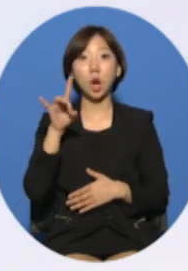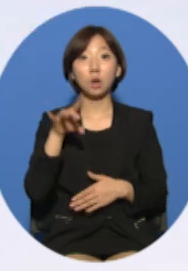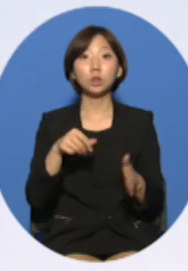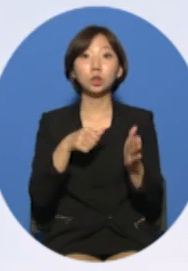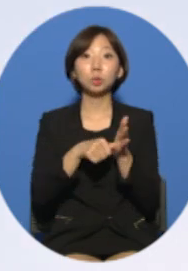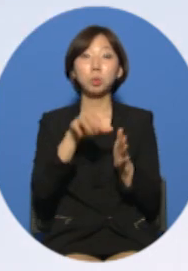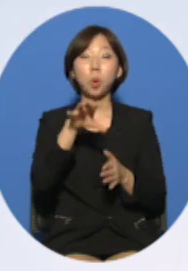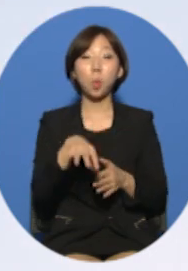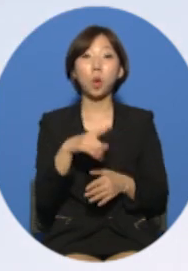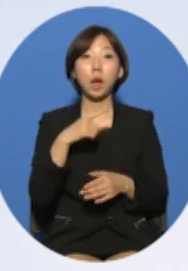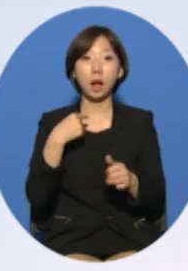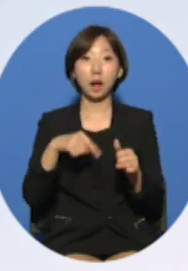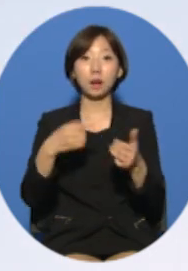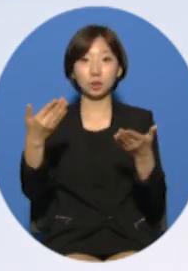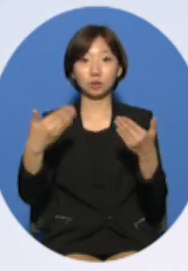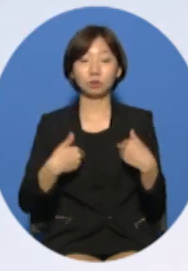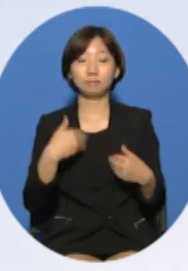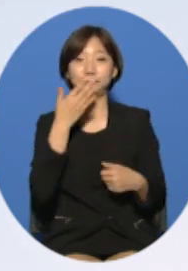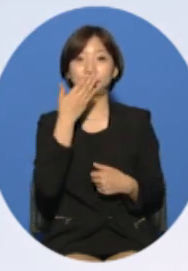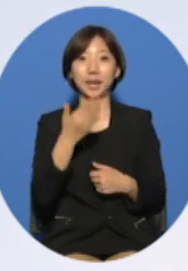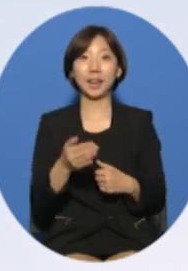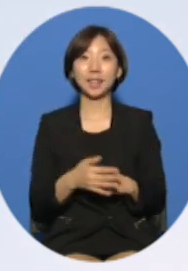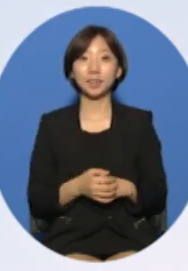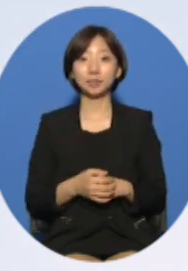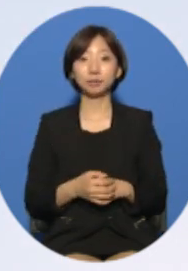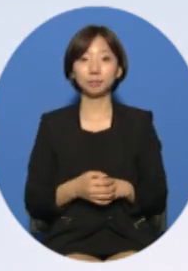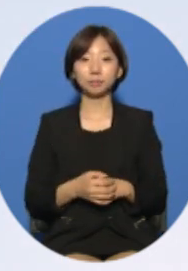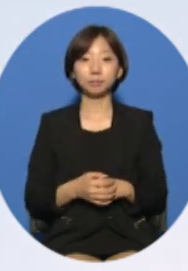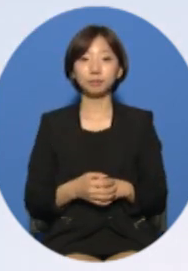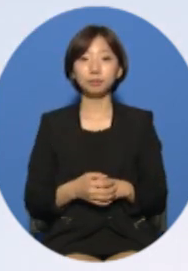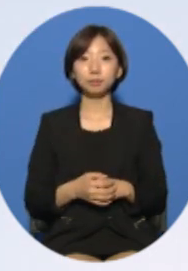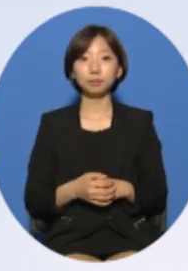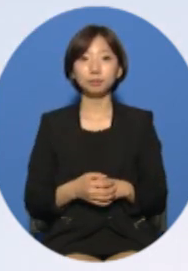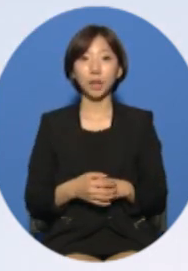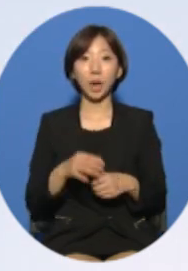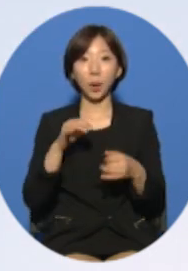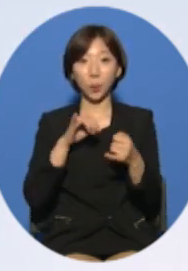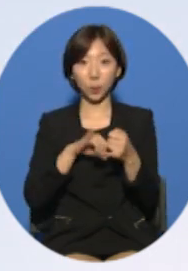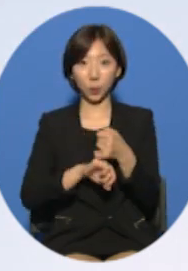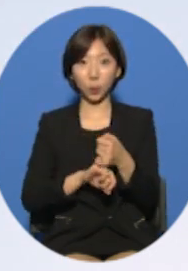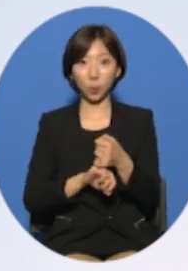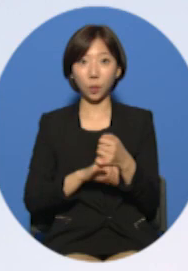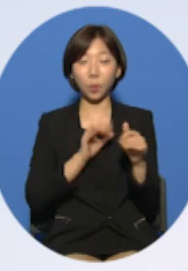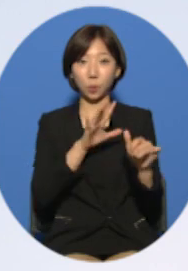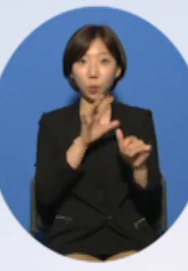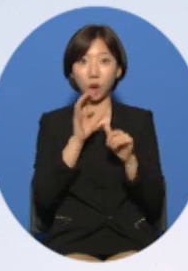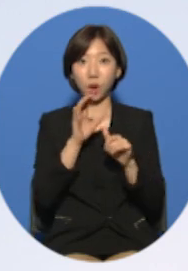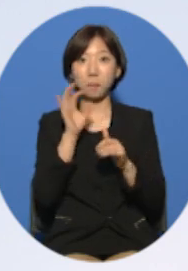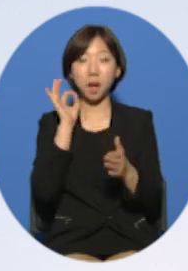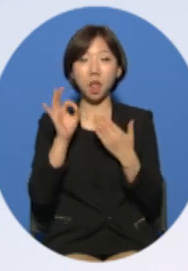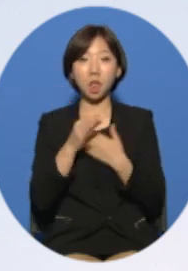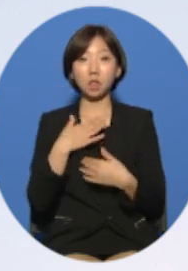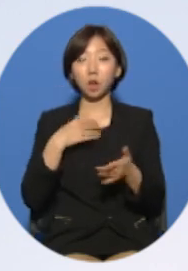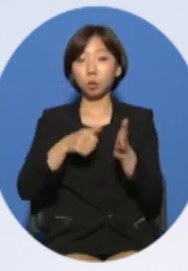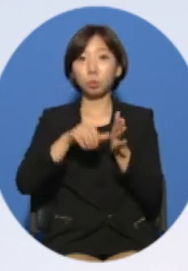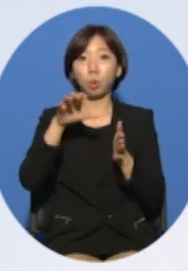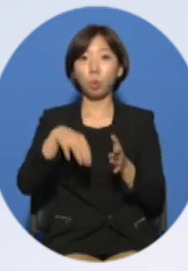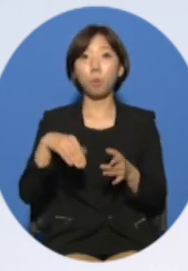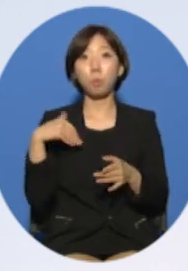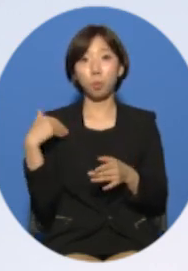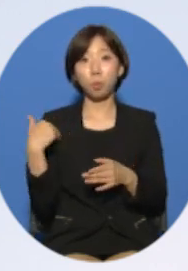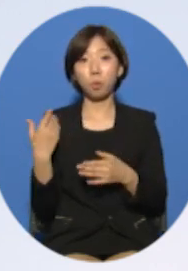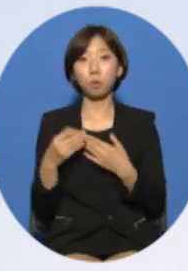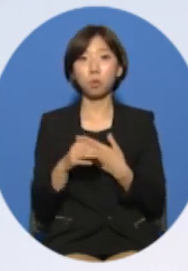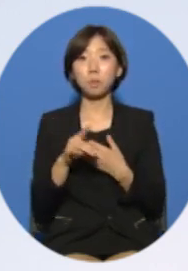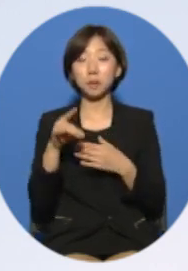네. 투표소를 안내받을 수가 있습니다. 네, 내 투표소 찾기 꼭 활용을 하셔가지고요. 네. 만약에 모르신다면 꼭 오늘 소중한 한